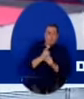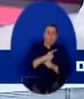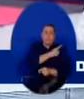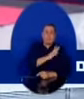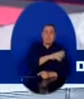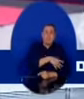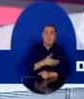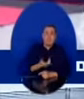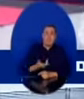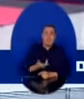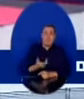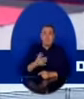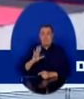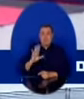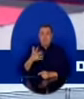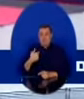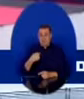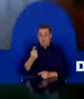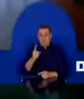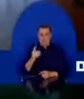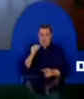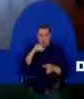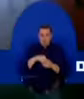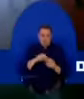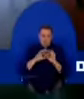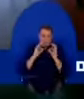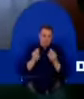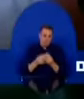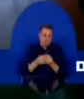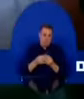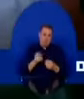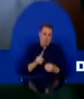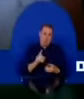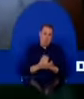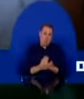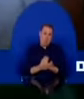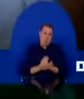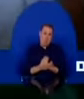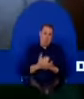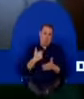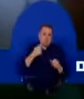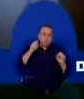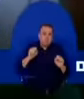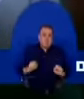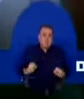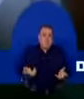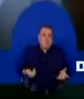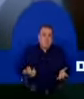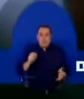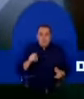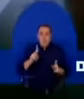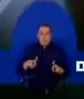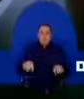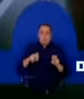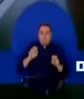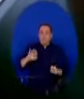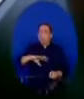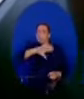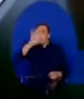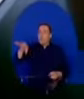ובאמת, אם אני לא הייתי גדלה עם הפורום, אז זה לא היה קורה בשבילי. וכאן יש הזדמנות גם לקהל הרחב לבוא